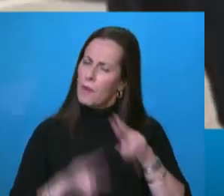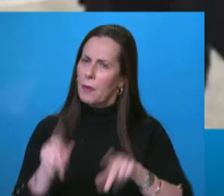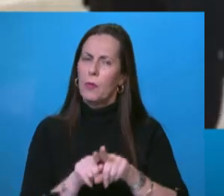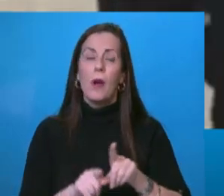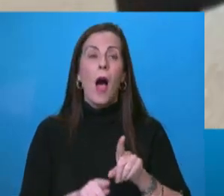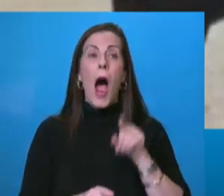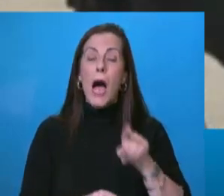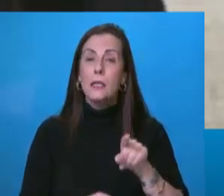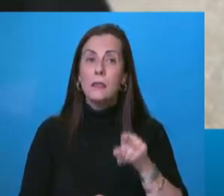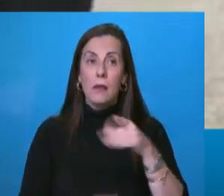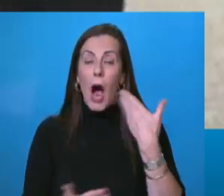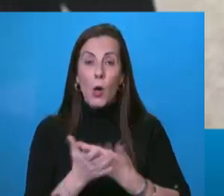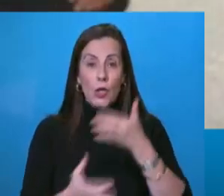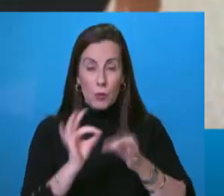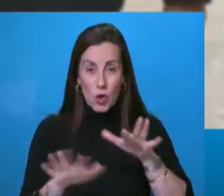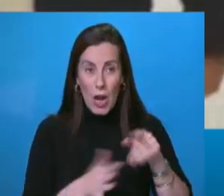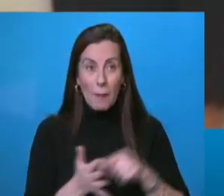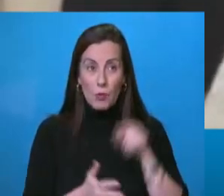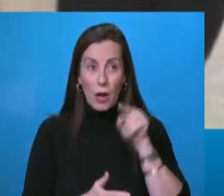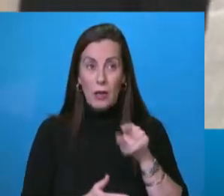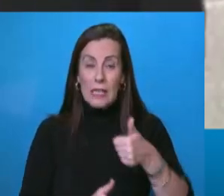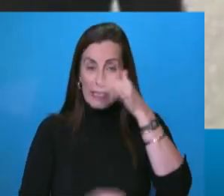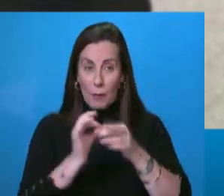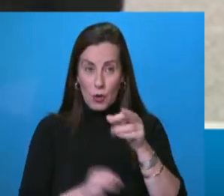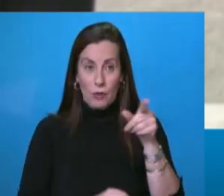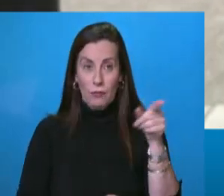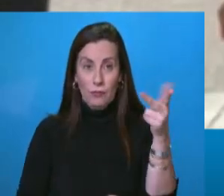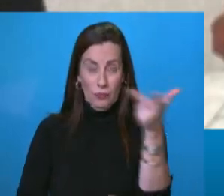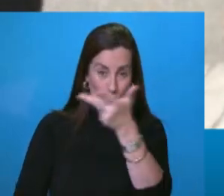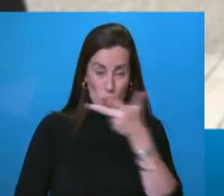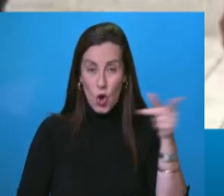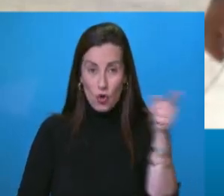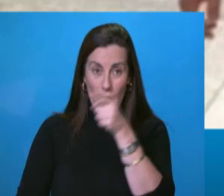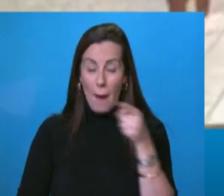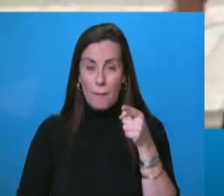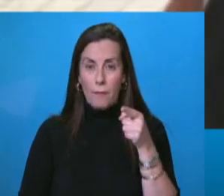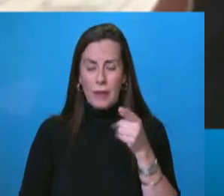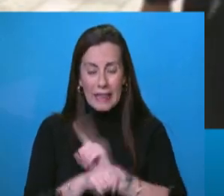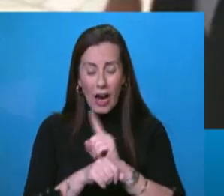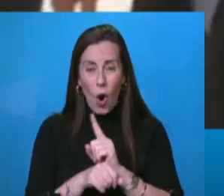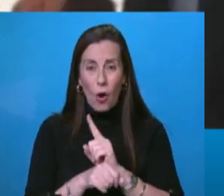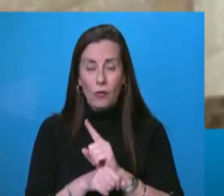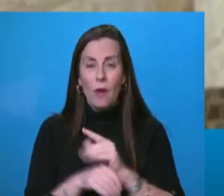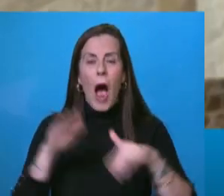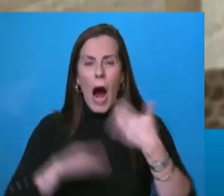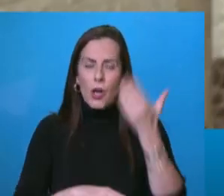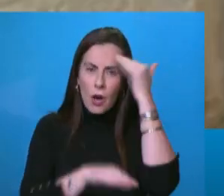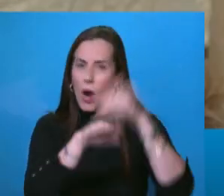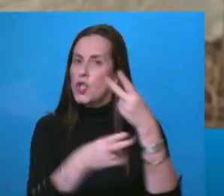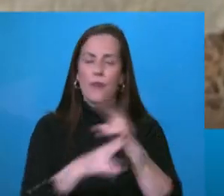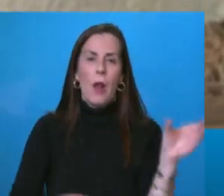בתיעוד שלפניכם, היועץ המשפטי לממשלה, שר המשפטים ודובר משרד המשפטים, דקות אחדות לאחר ההודעה.